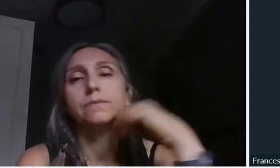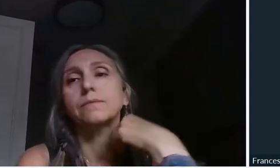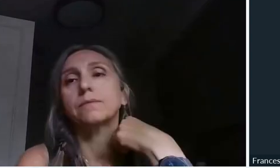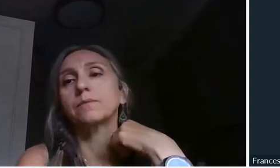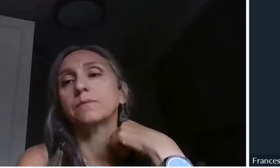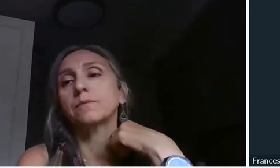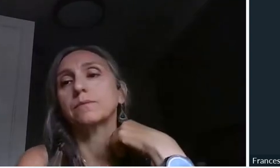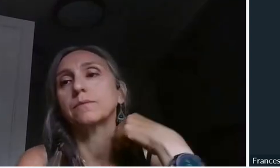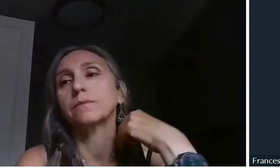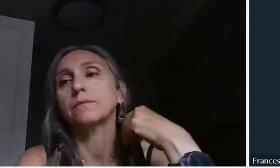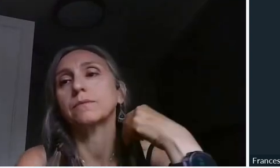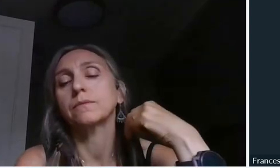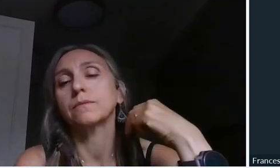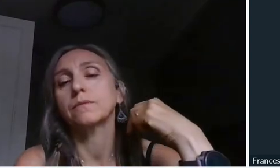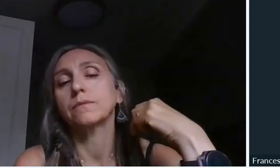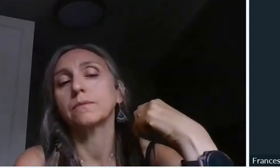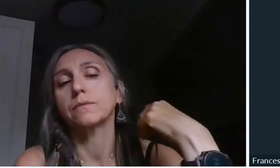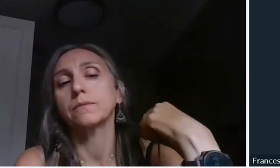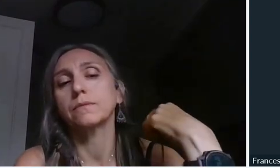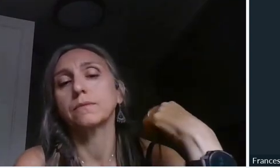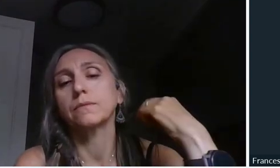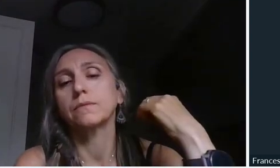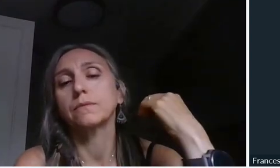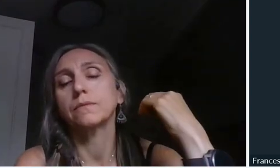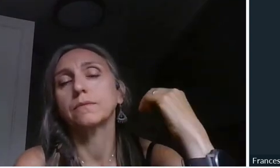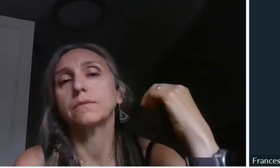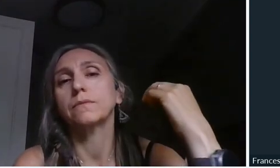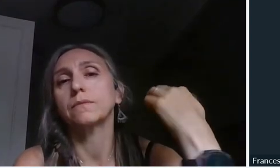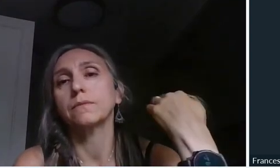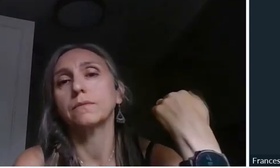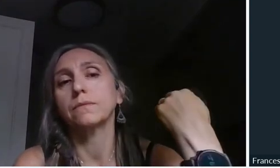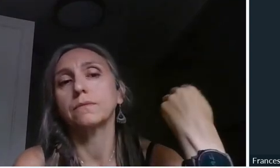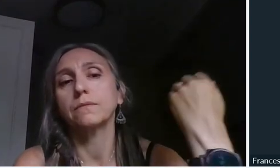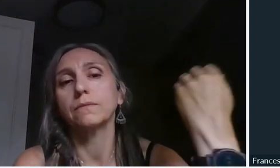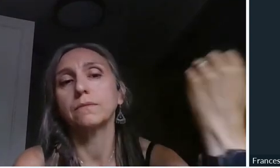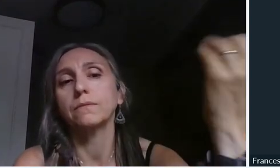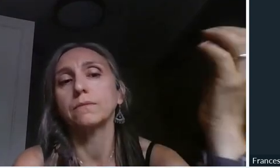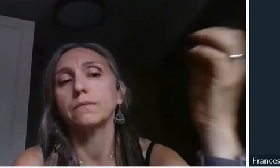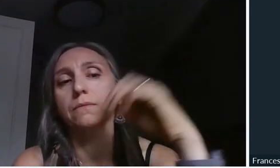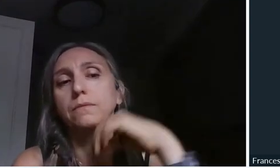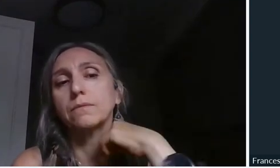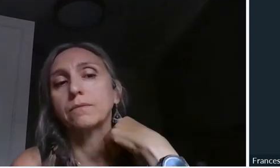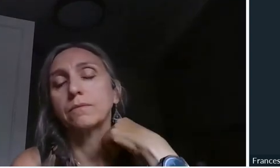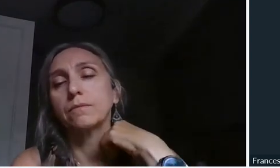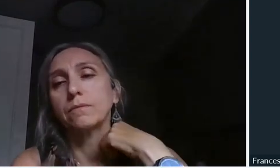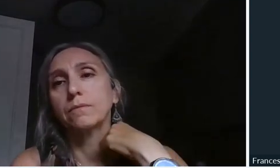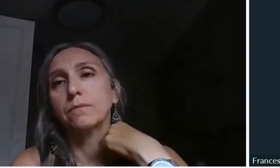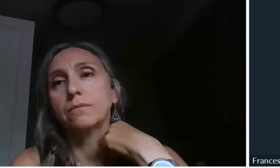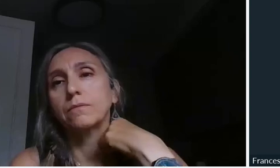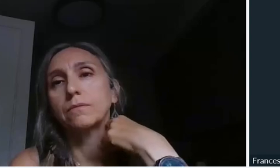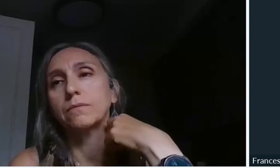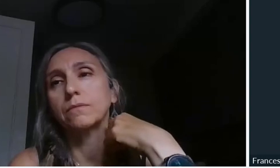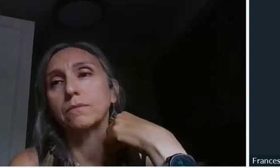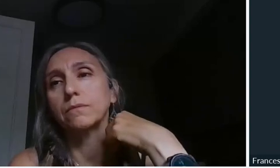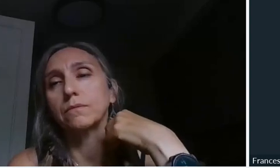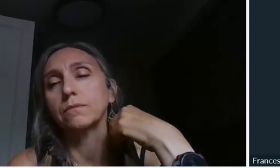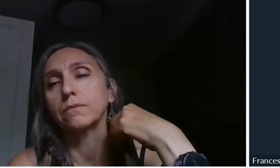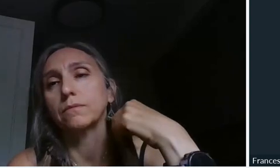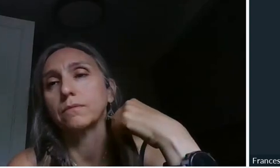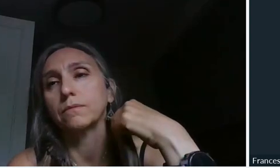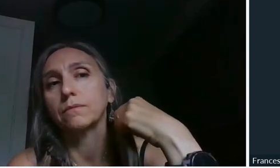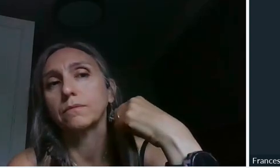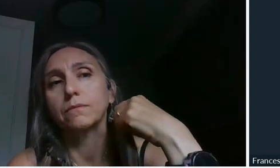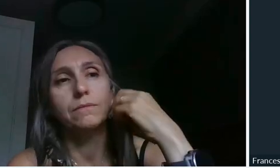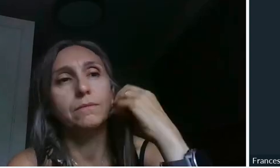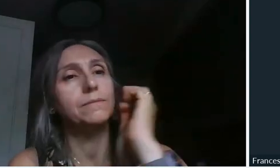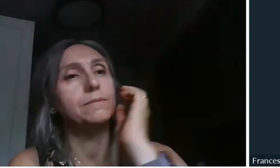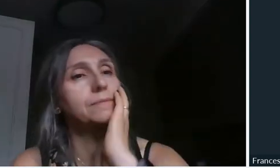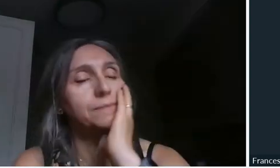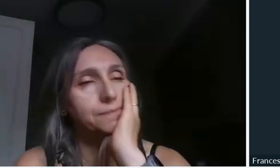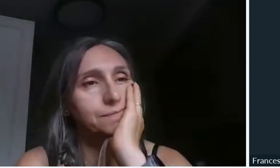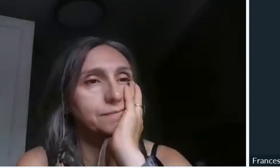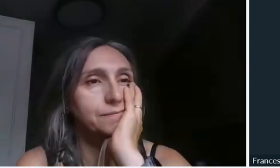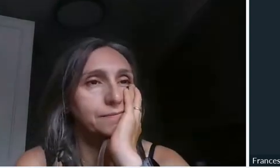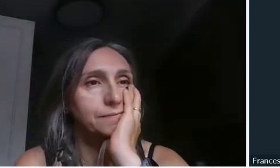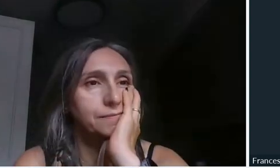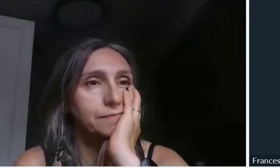di business e cose del genere. Le licenze sono una parte fondamentale di questo, non è